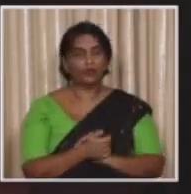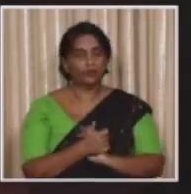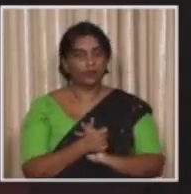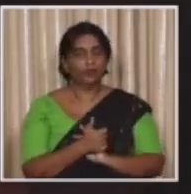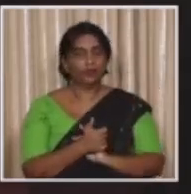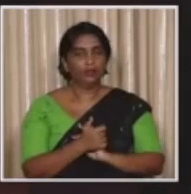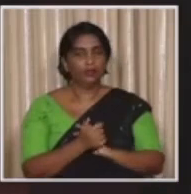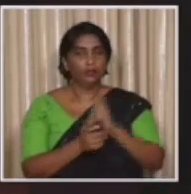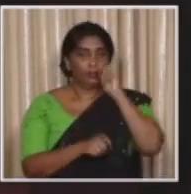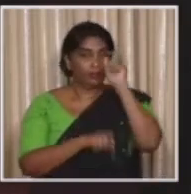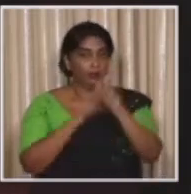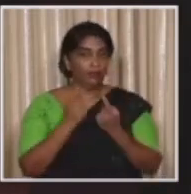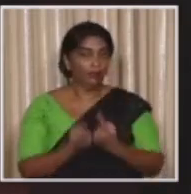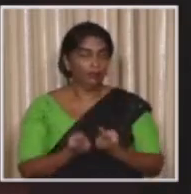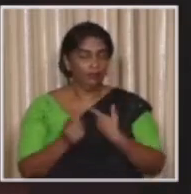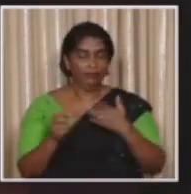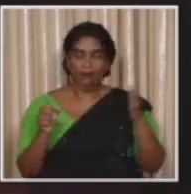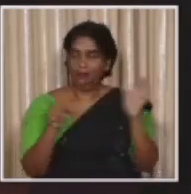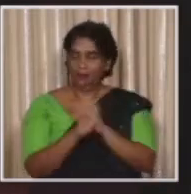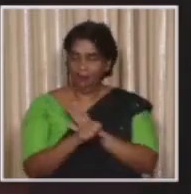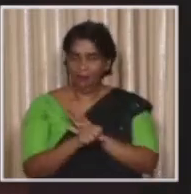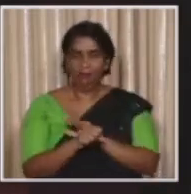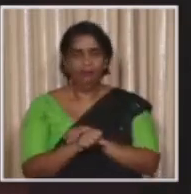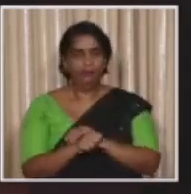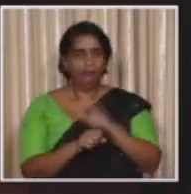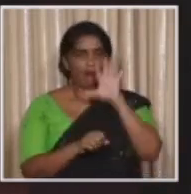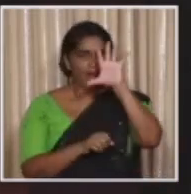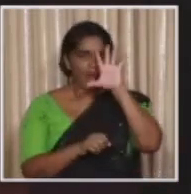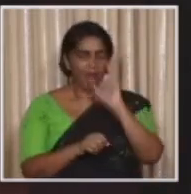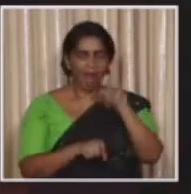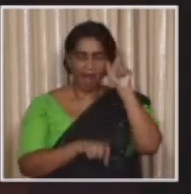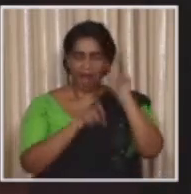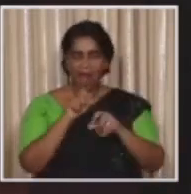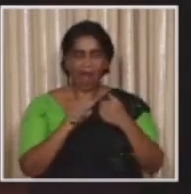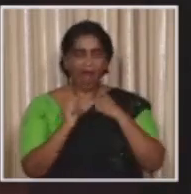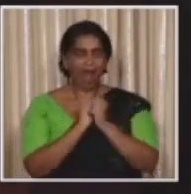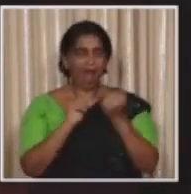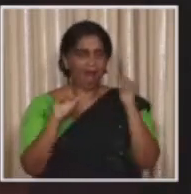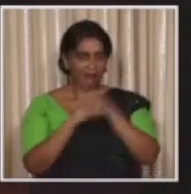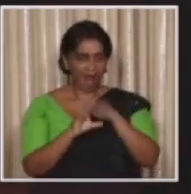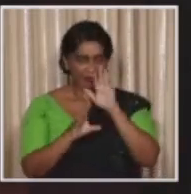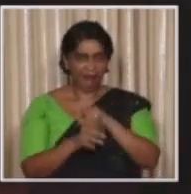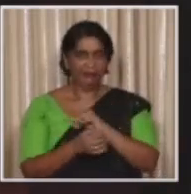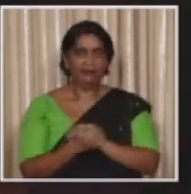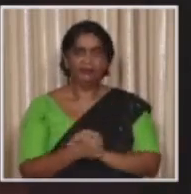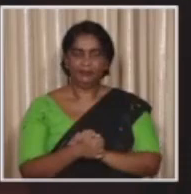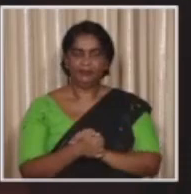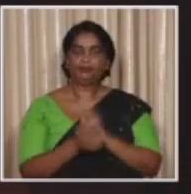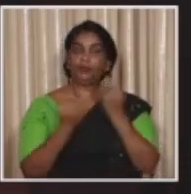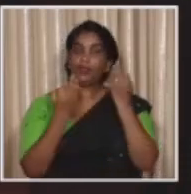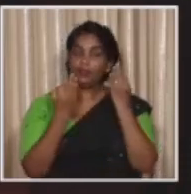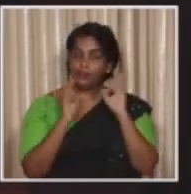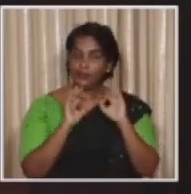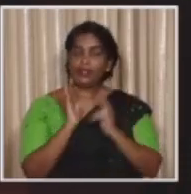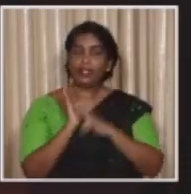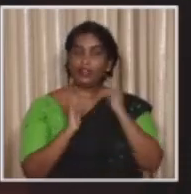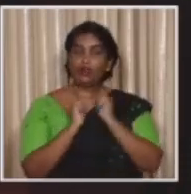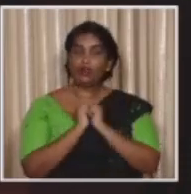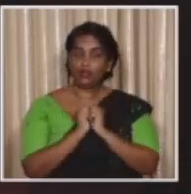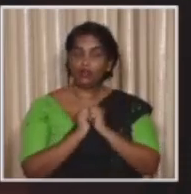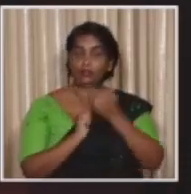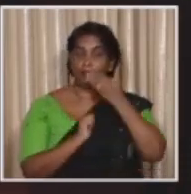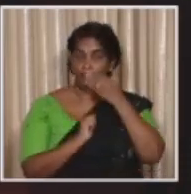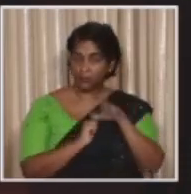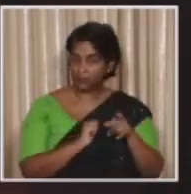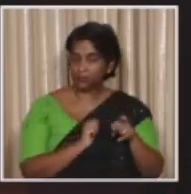ඒ මානව සම්පත් හිඟය පිරවීමට 5,000ක ප්‍රමාණයක් බඳවා ගැනීම සඳහා නොමිලේ ජාතික වෘත්තීය